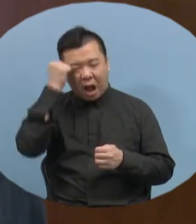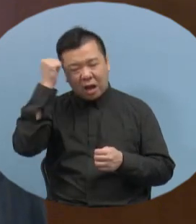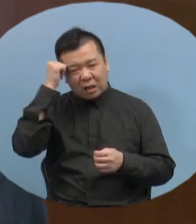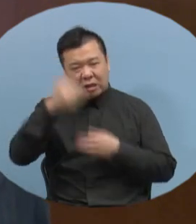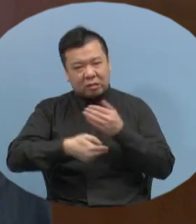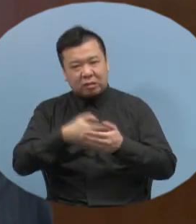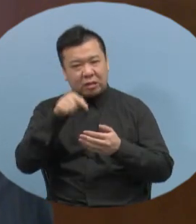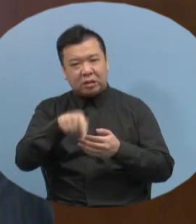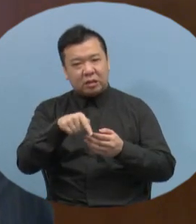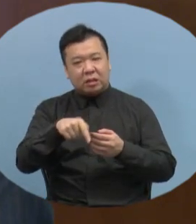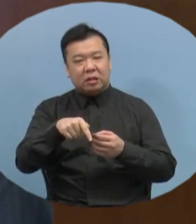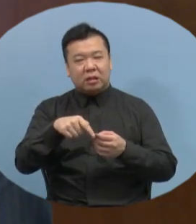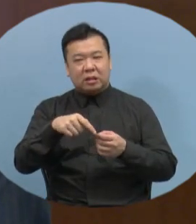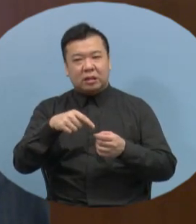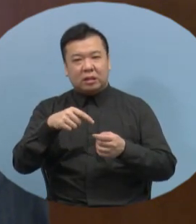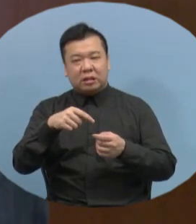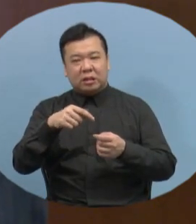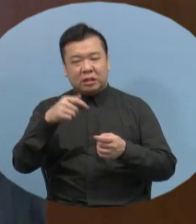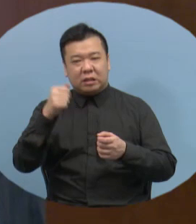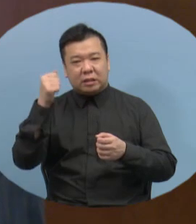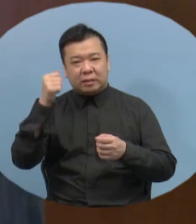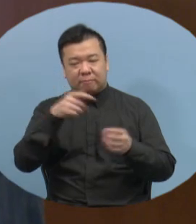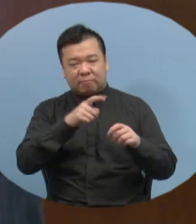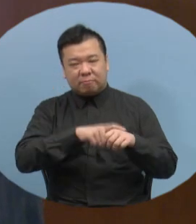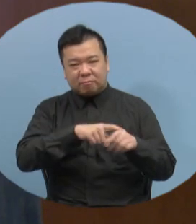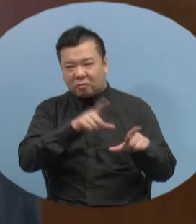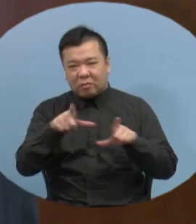萬劫不復的深淵，